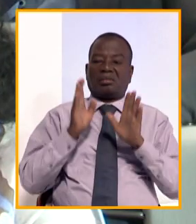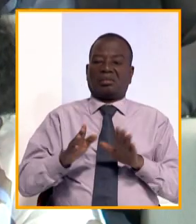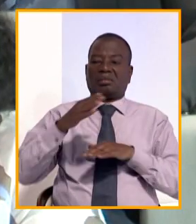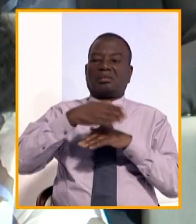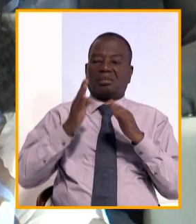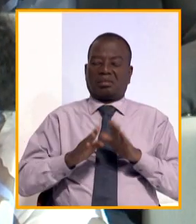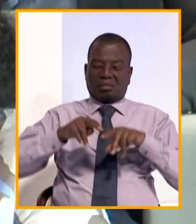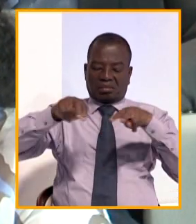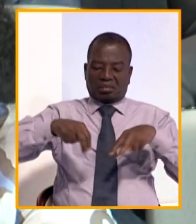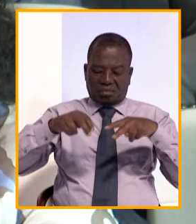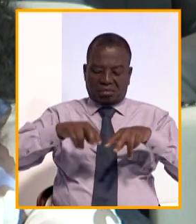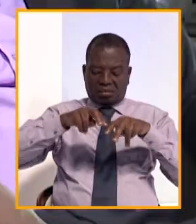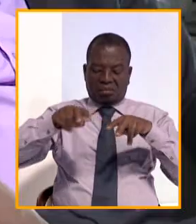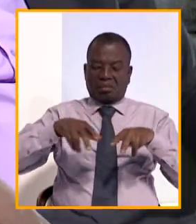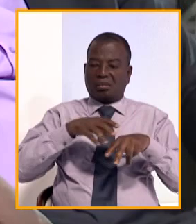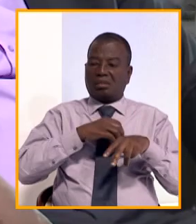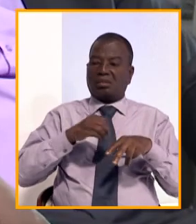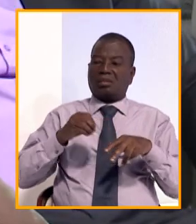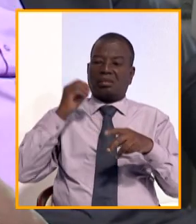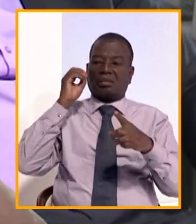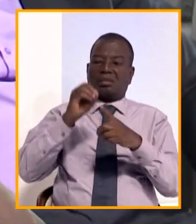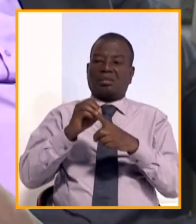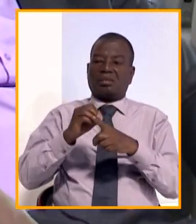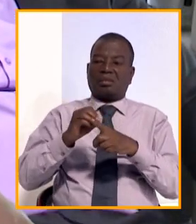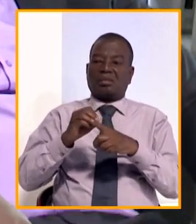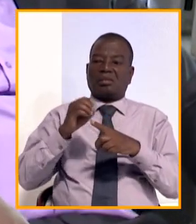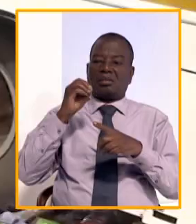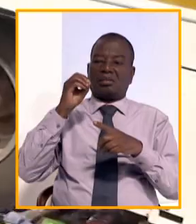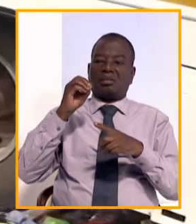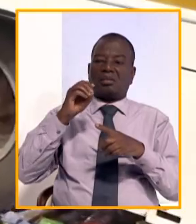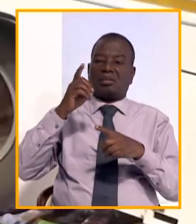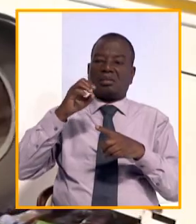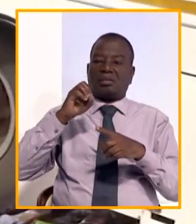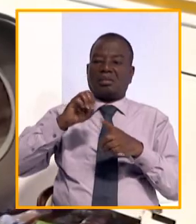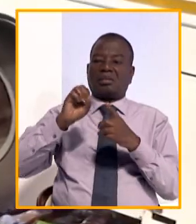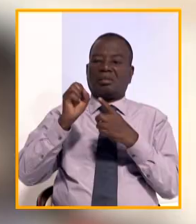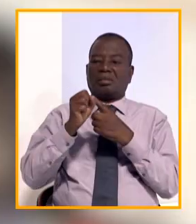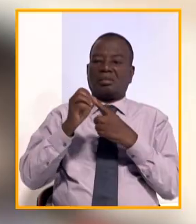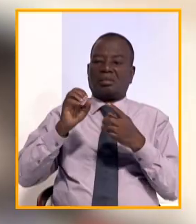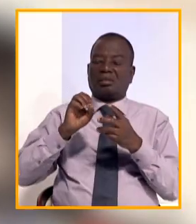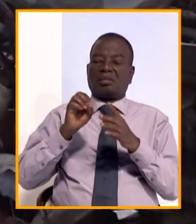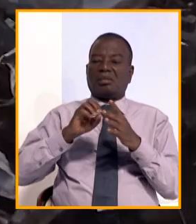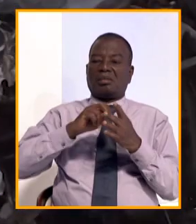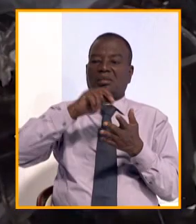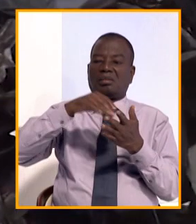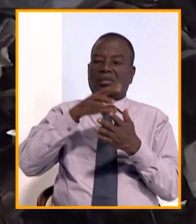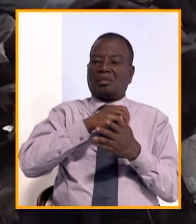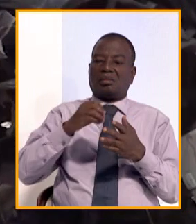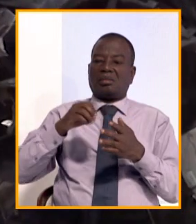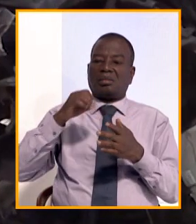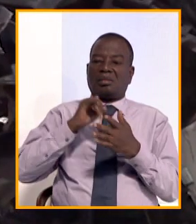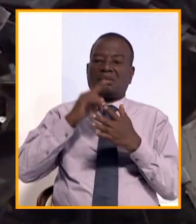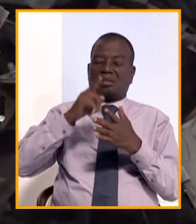Bureau des enquêtes et d'analyse accidents, l'objectif du BEA n'est pas tant de situer les responsabilités individuelles. Il